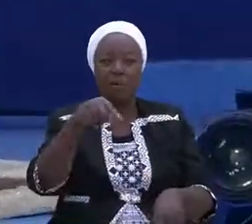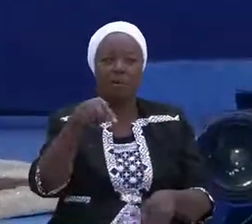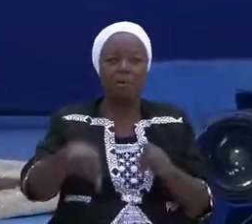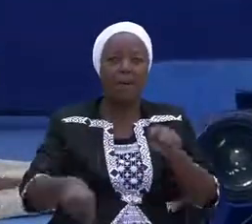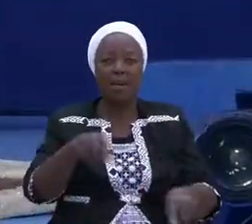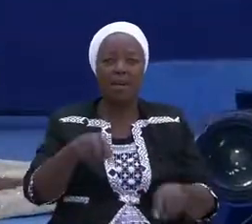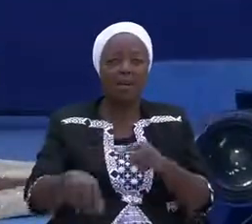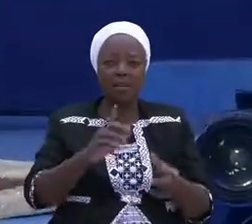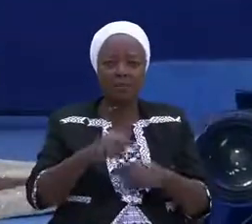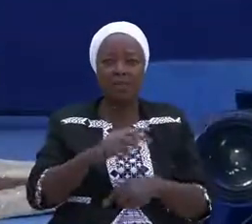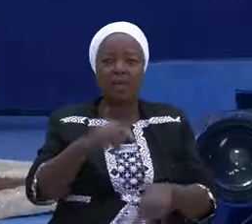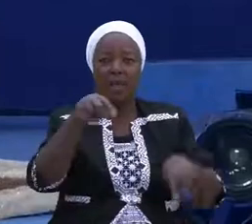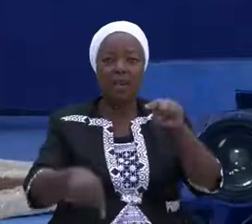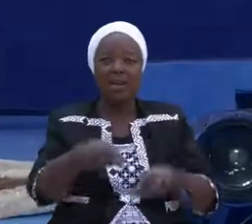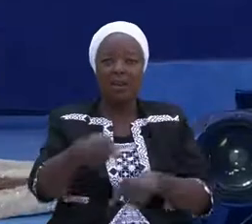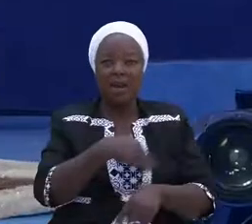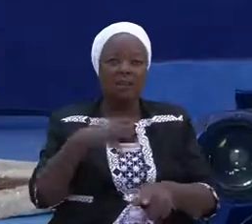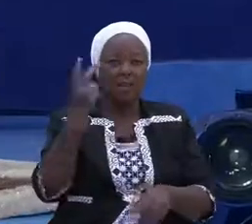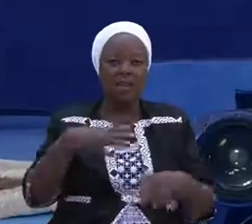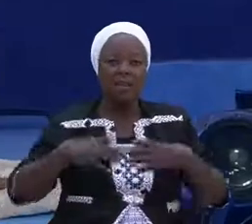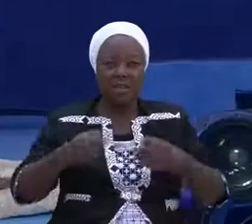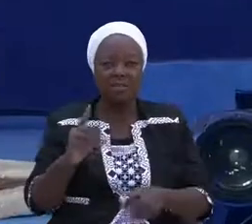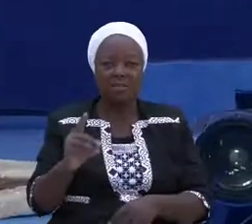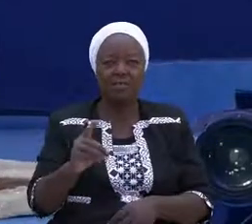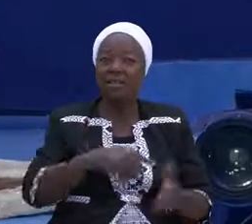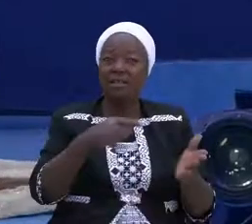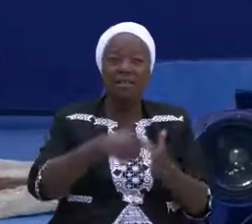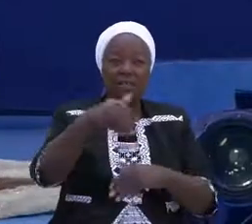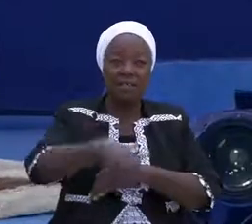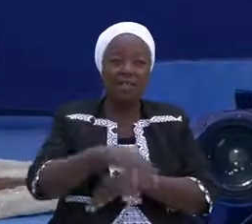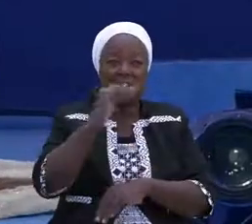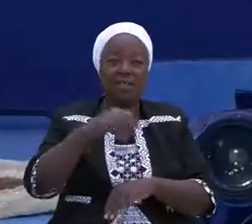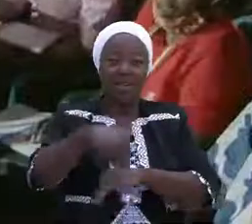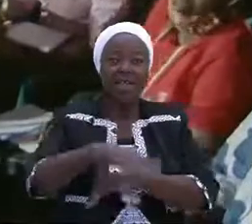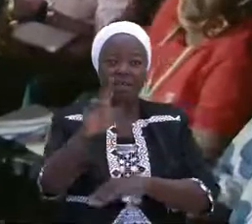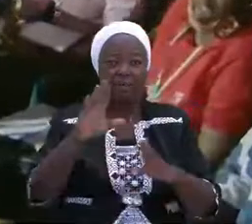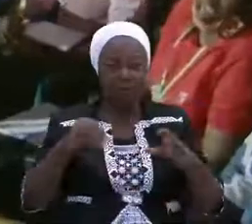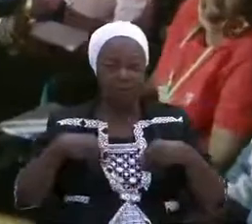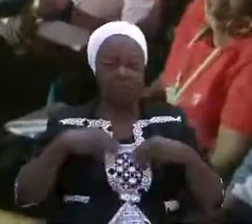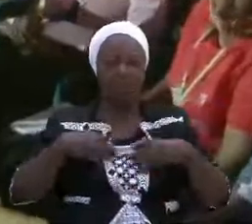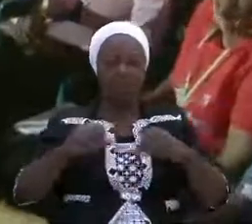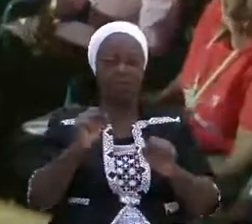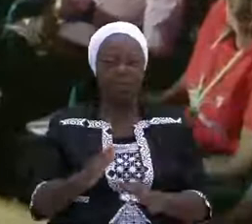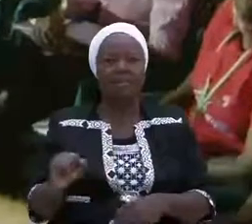paralytiques et de boiteux furent guéris ce soir. C'est la soirée de ta guérison.